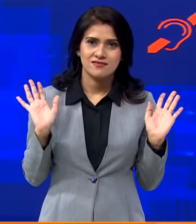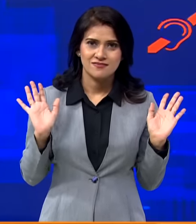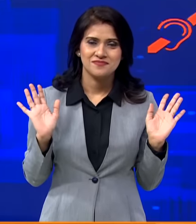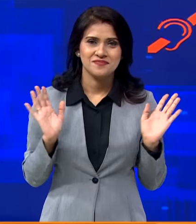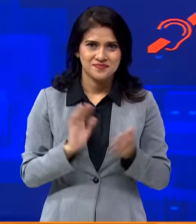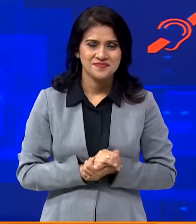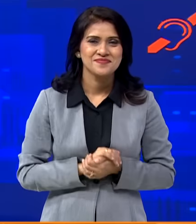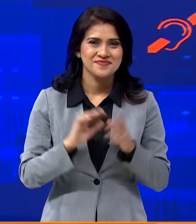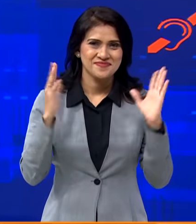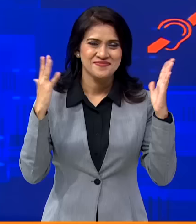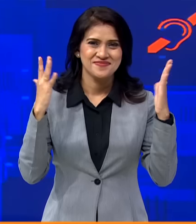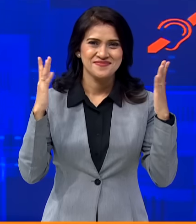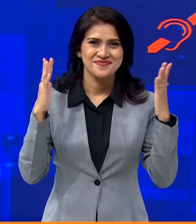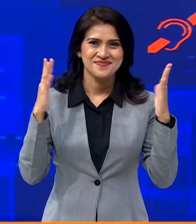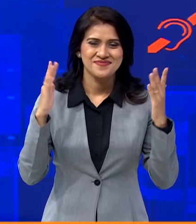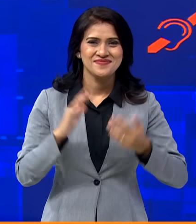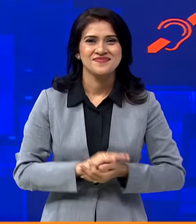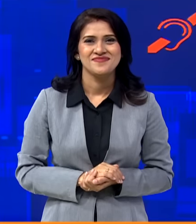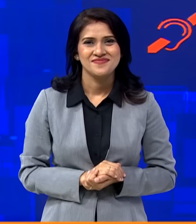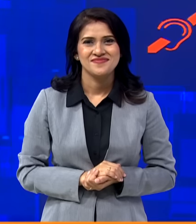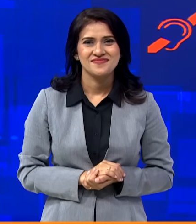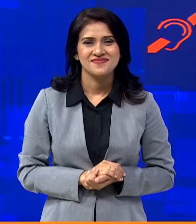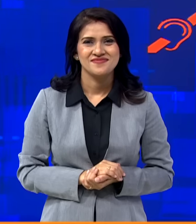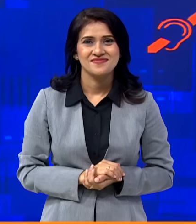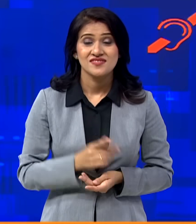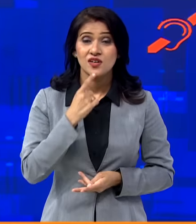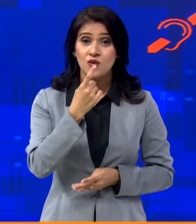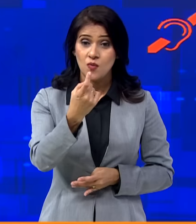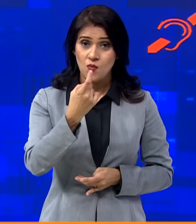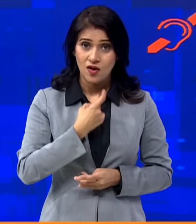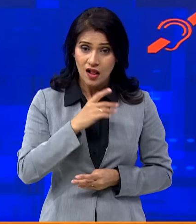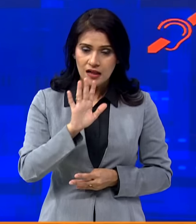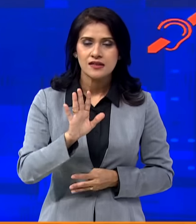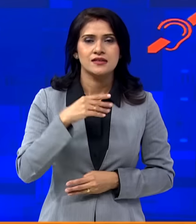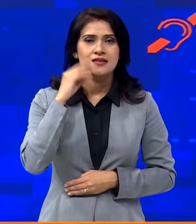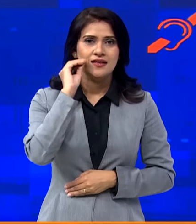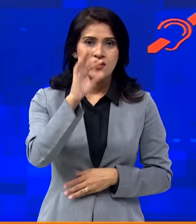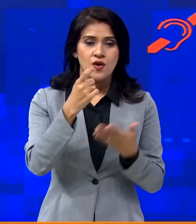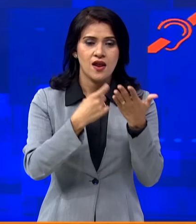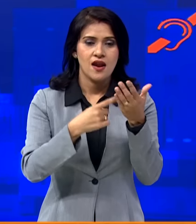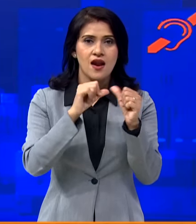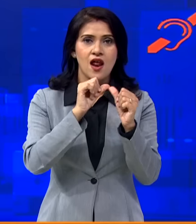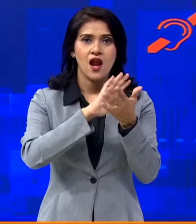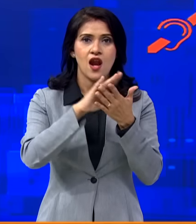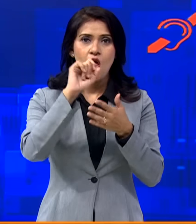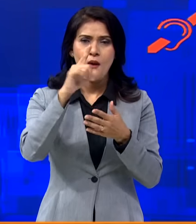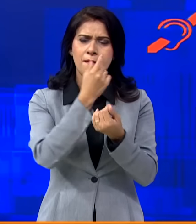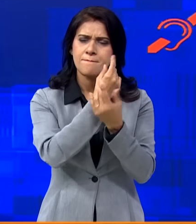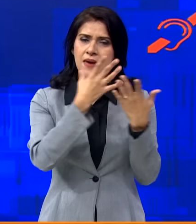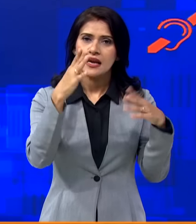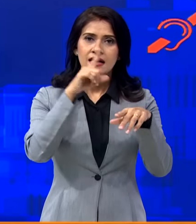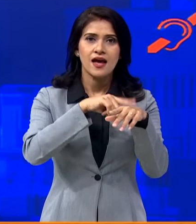डरते और आपने कहा इसलिए मैं जनता को बता देता हूं कि राहुल गांधी को कई बार इन्विटेशन